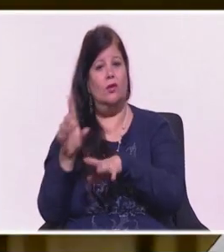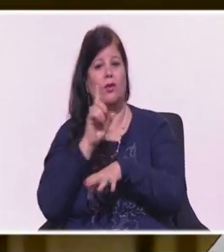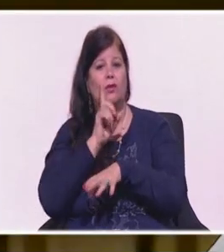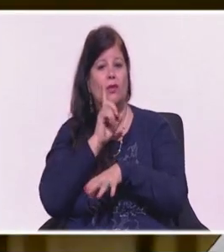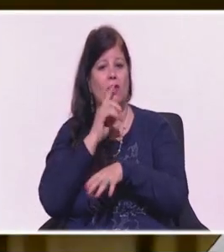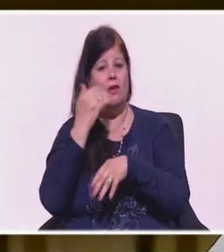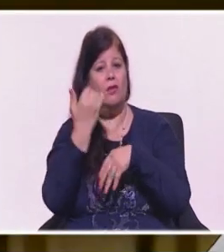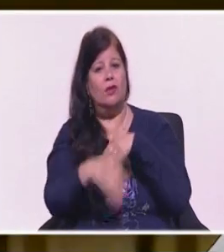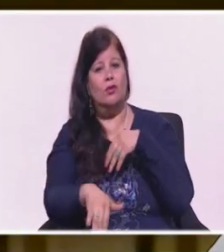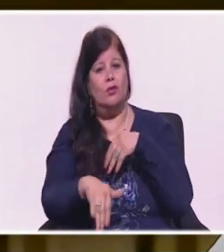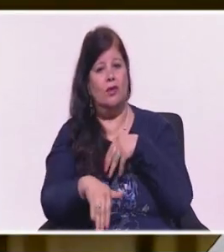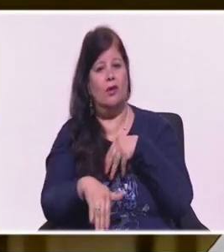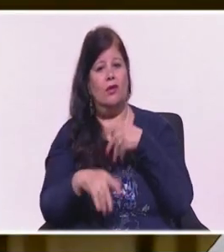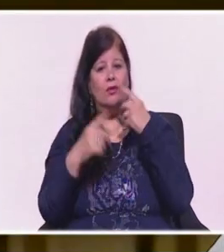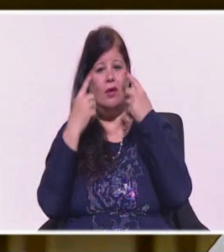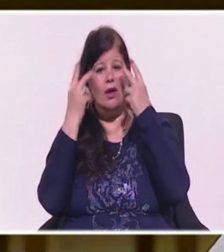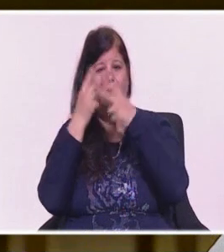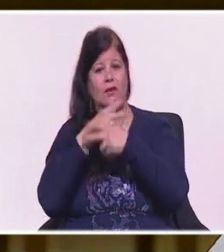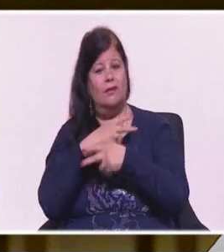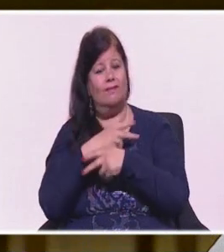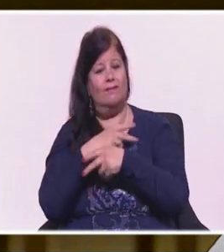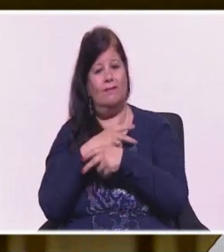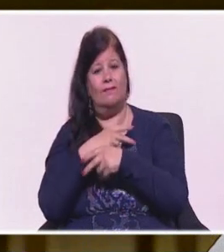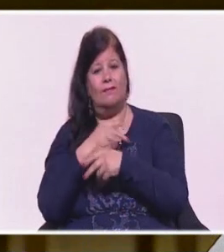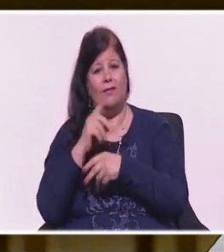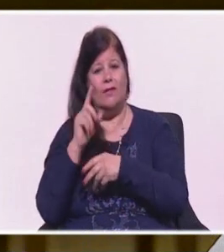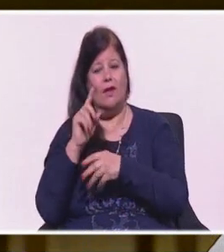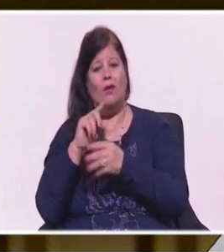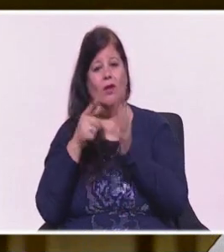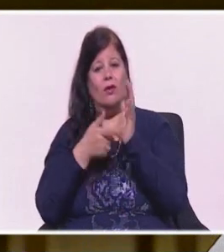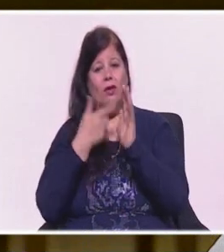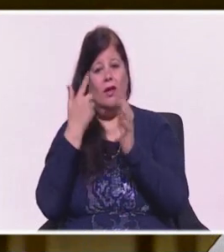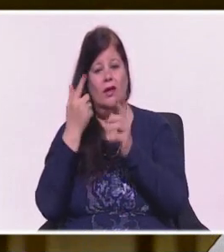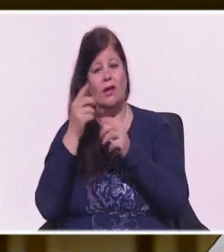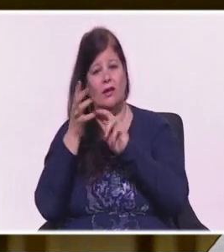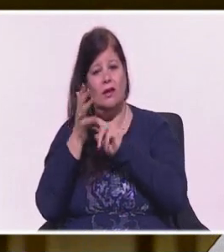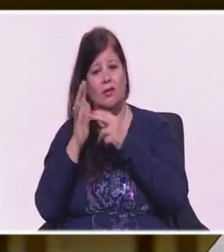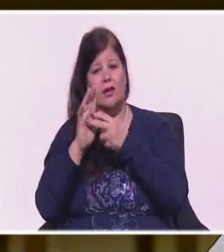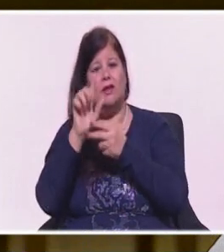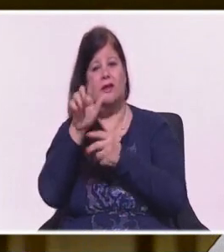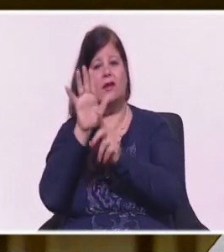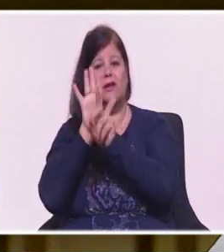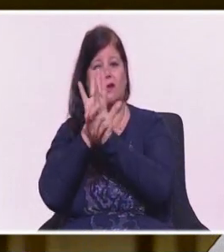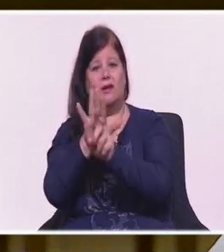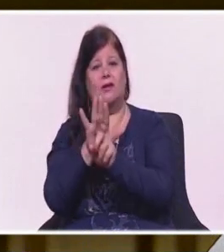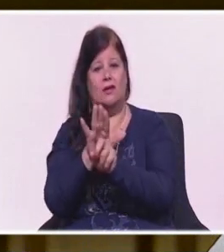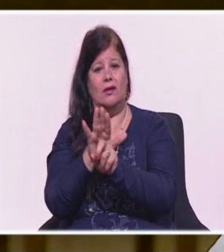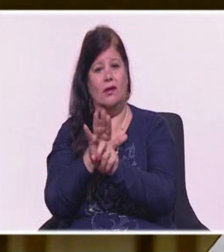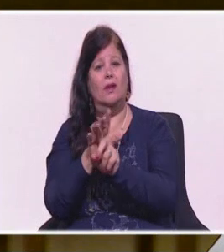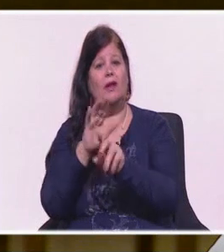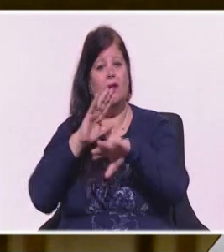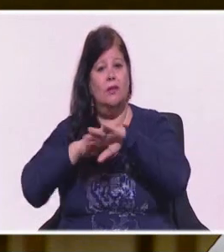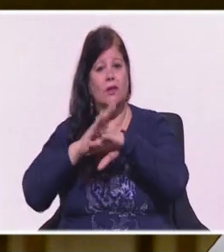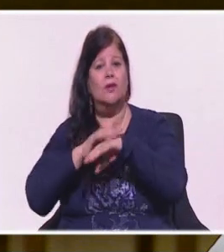اللي رجليها مقطوعه وفقد البصر، وكان اول حاجه لازم تعملها تبقى انت درعها. اللي بيخدم